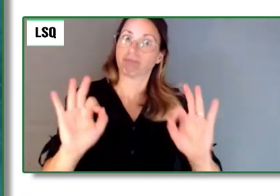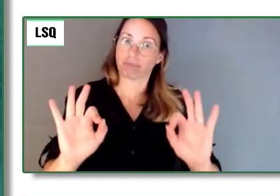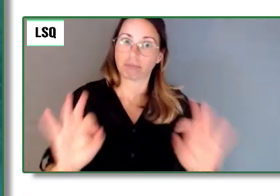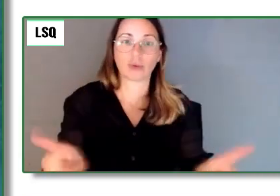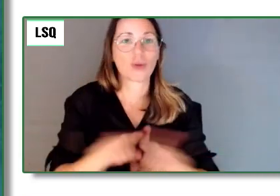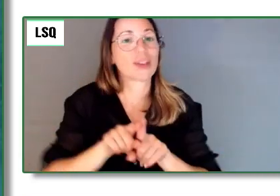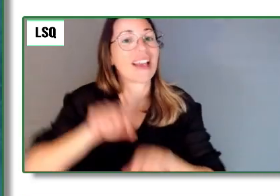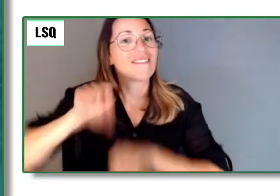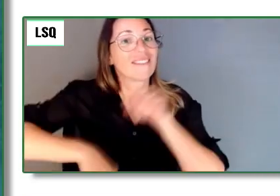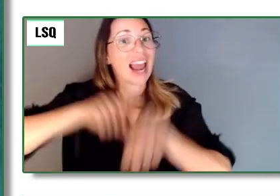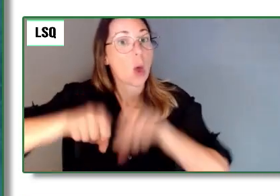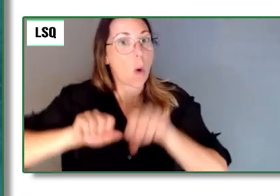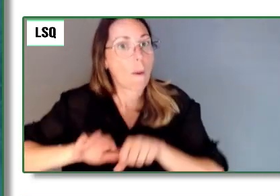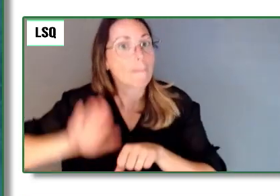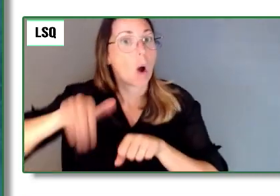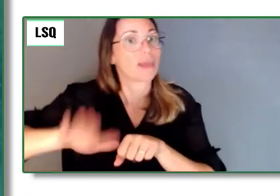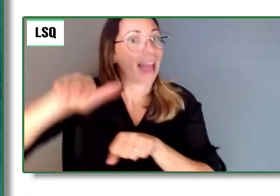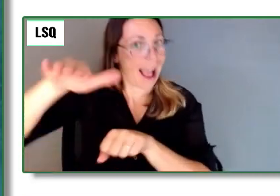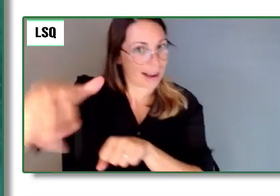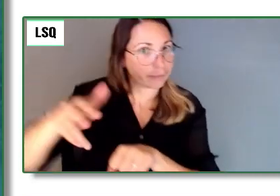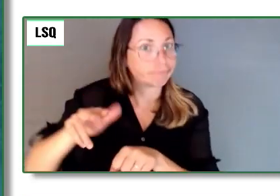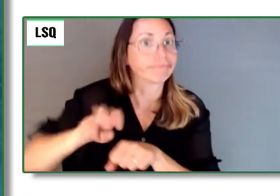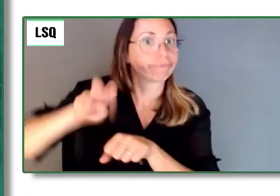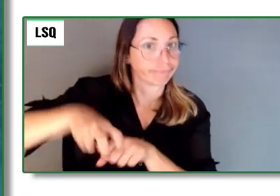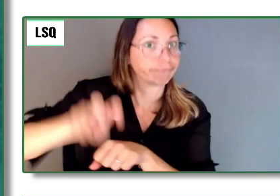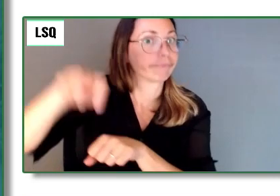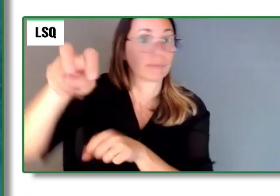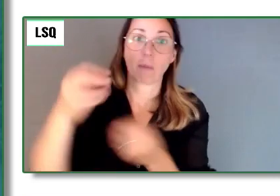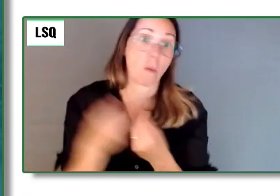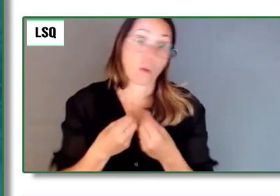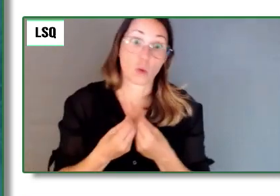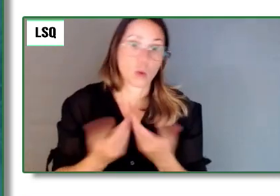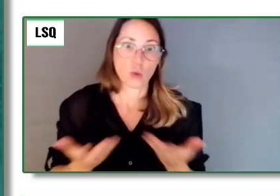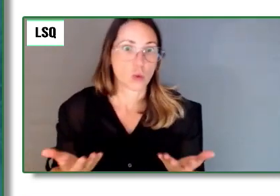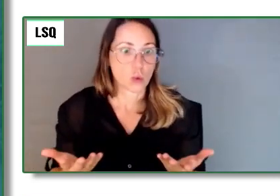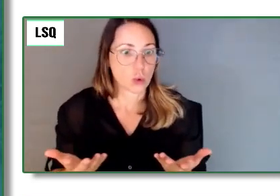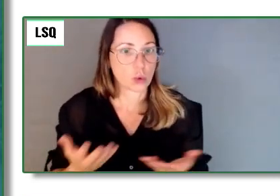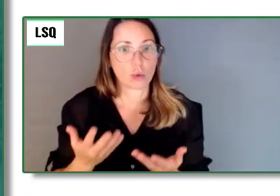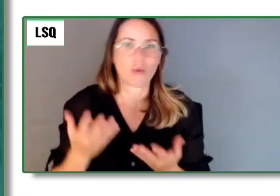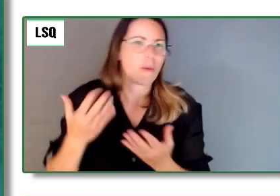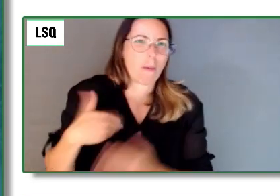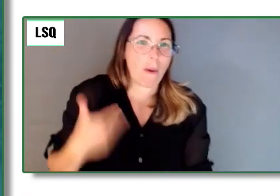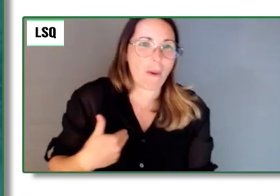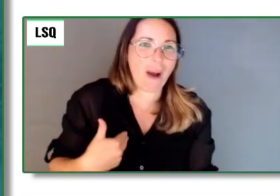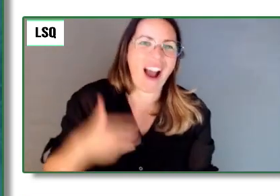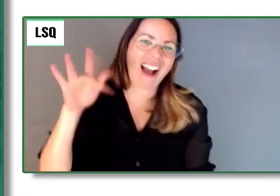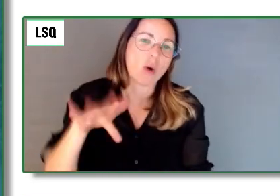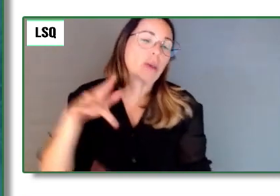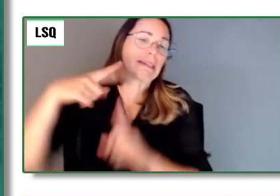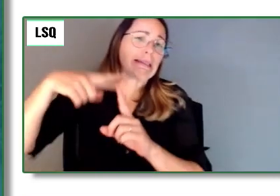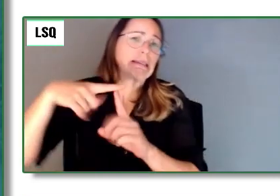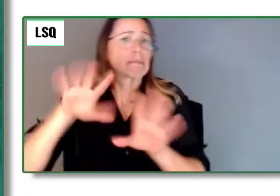bon sentier raisonnable, on peut très bien y aller sur un tandem. Diapo suivante.